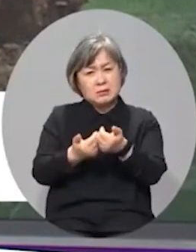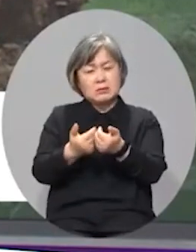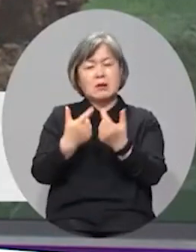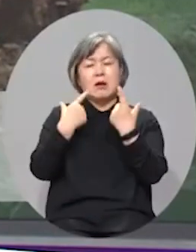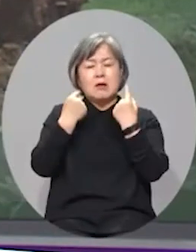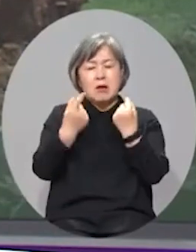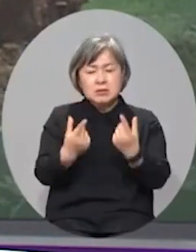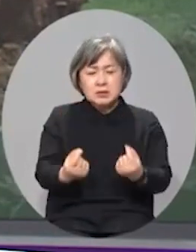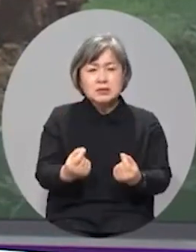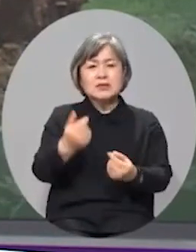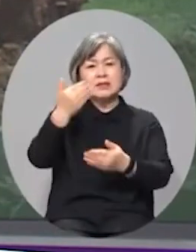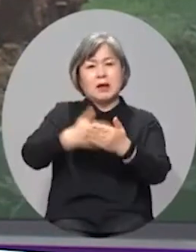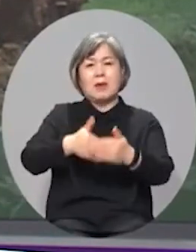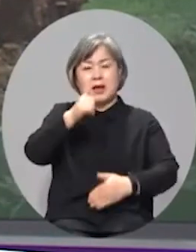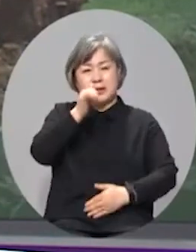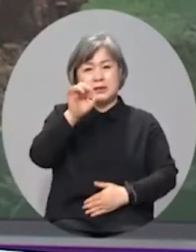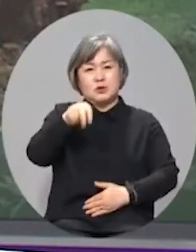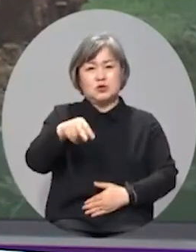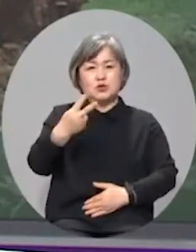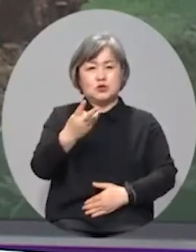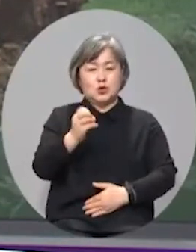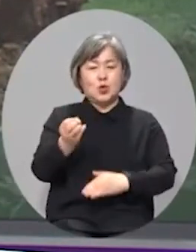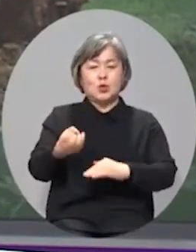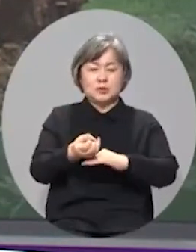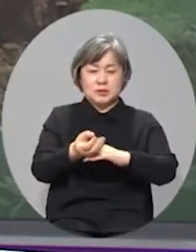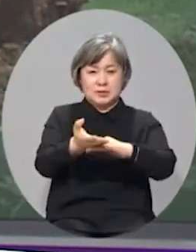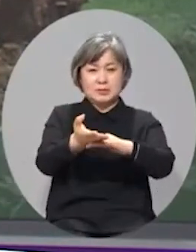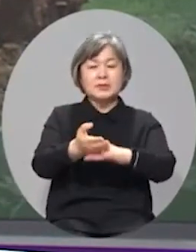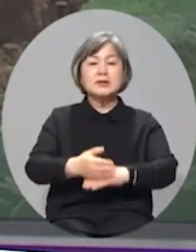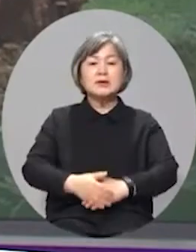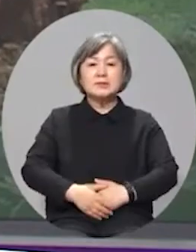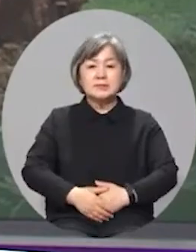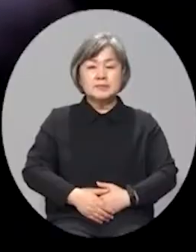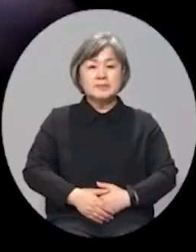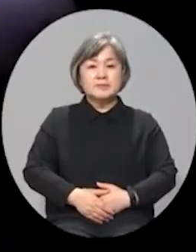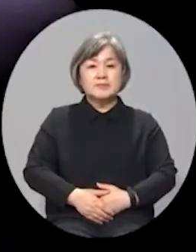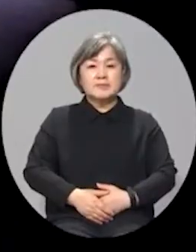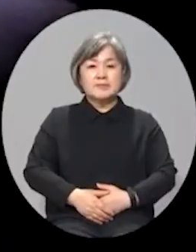여전한 과제로 남아 있다고 합니다. 유리용 기자입니다.